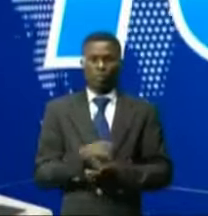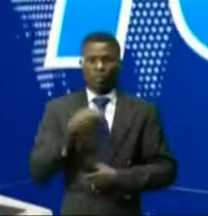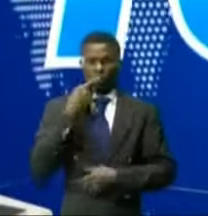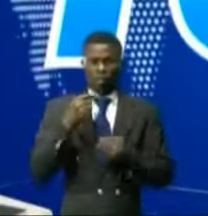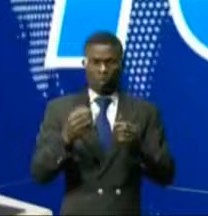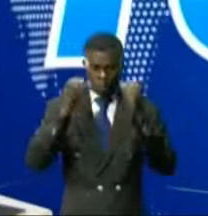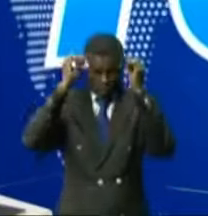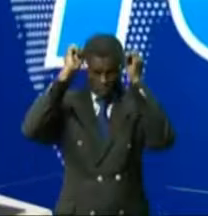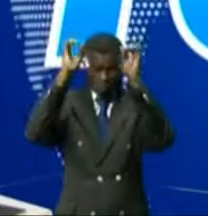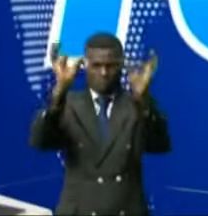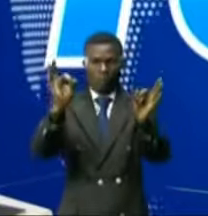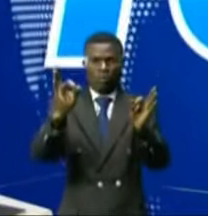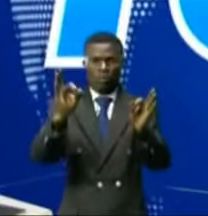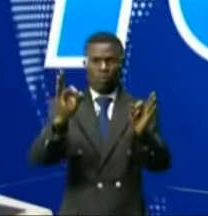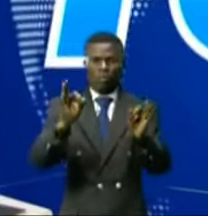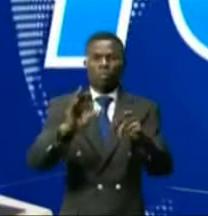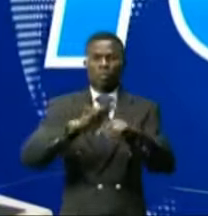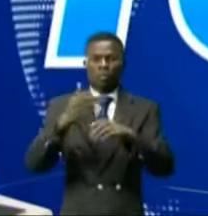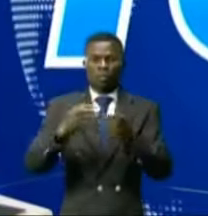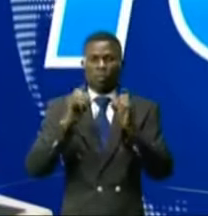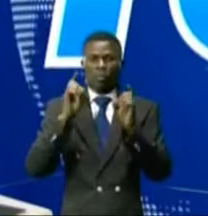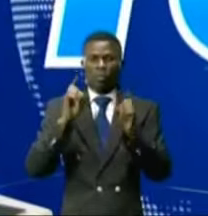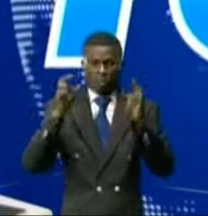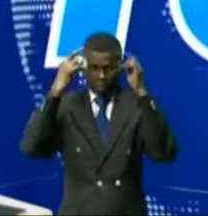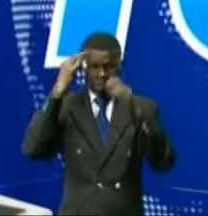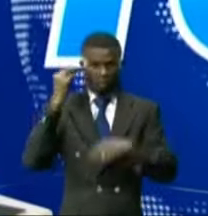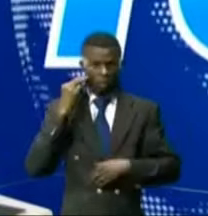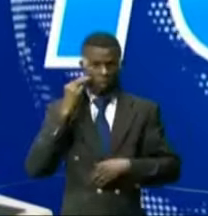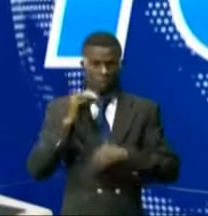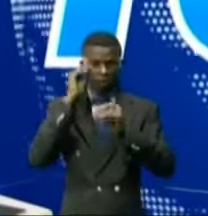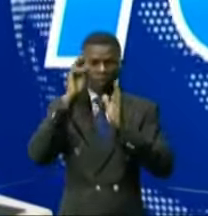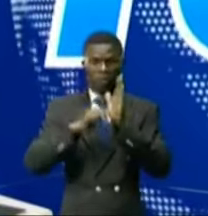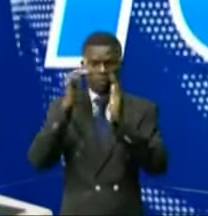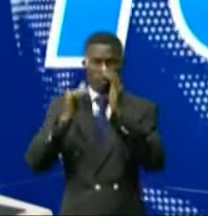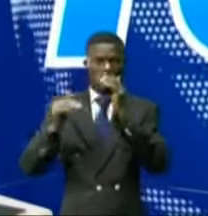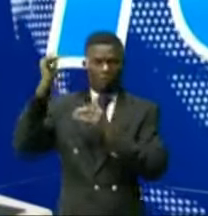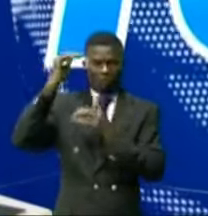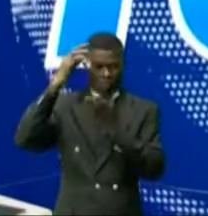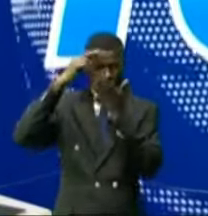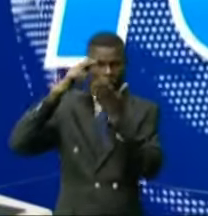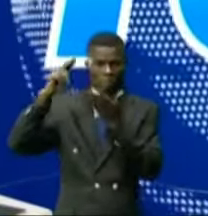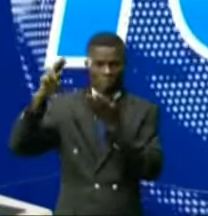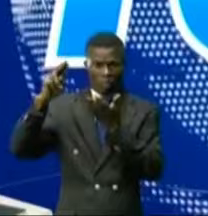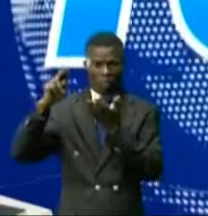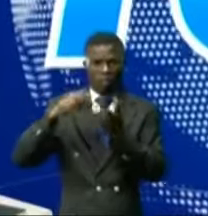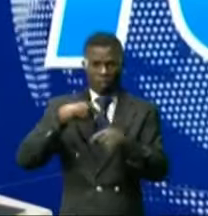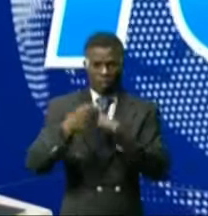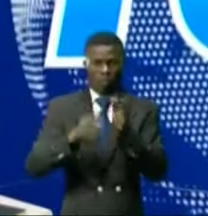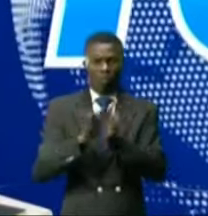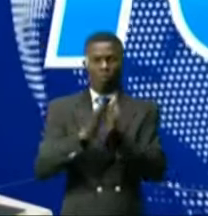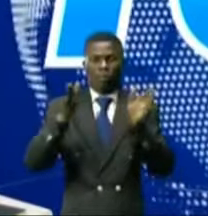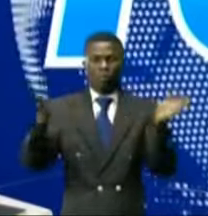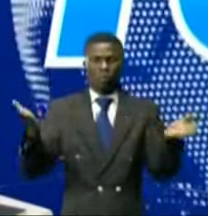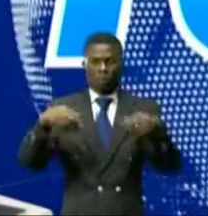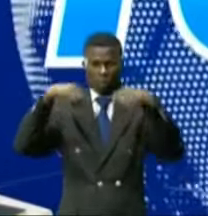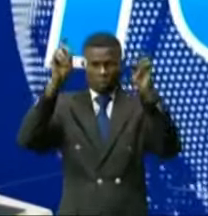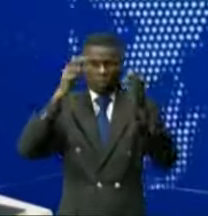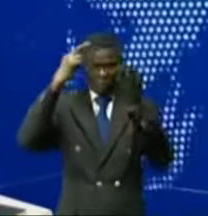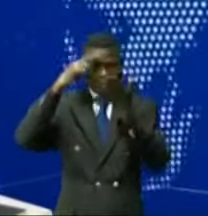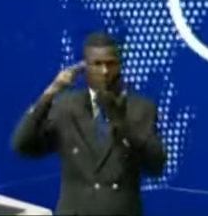Parlons éducation avant de placer un mot de religion. Le ministre de l'Enseignement supérieur et universitaire a procédé au lancement officiel de l'année